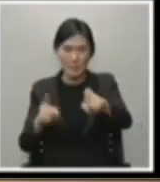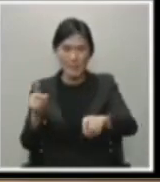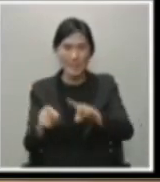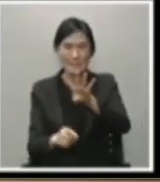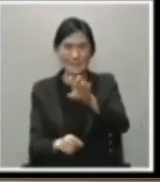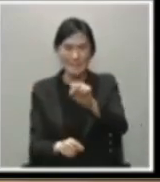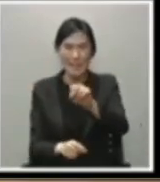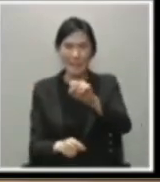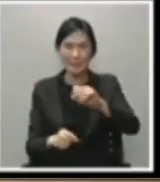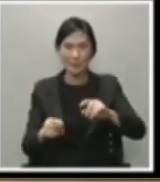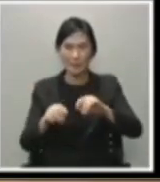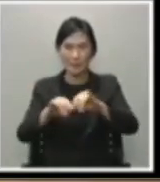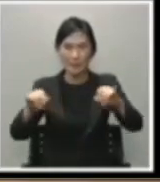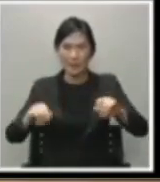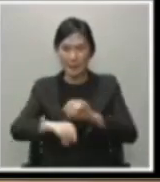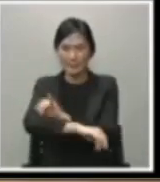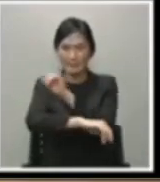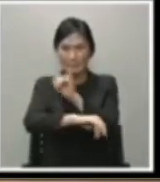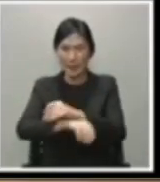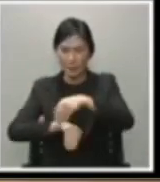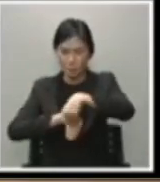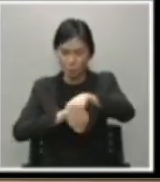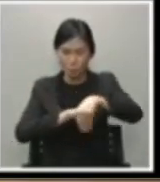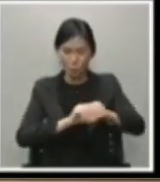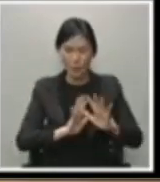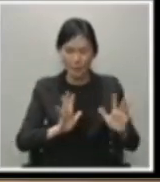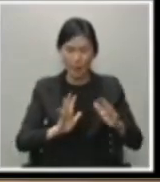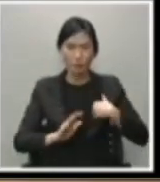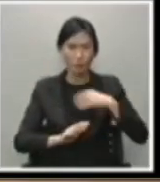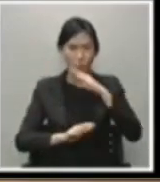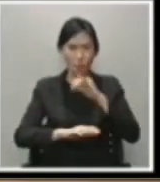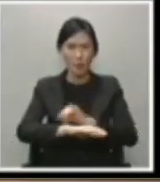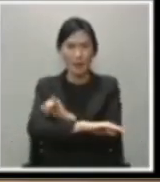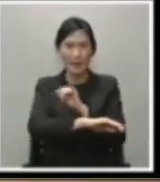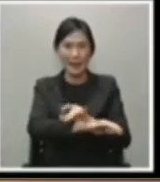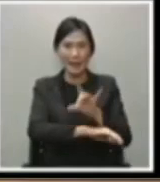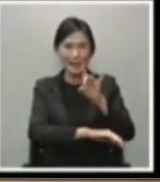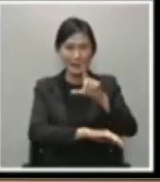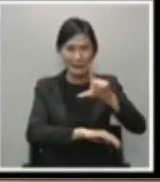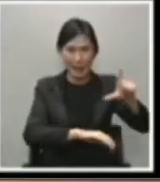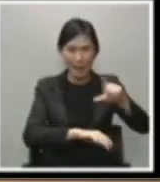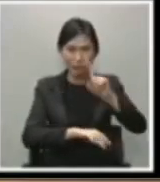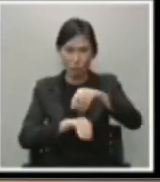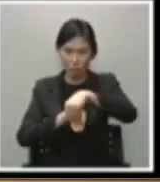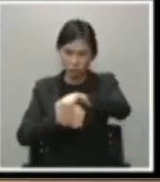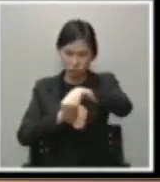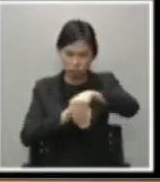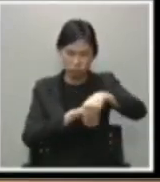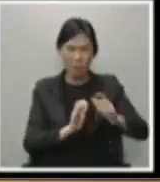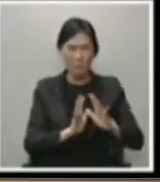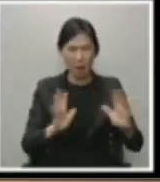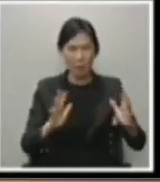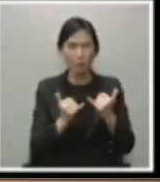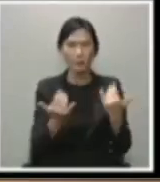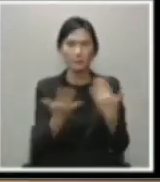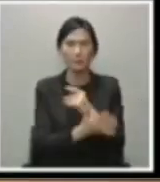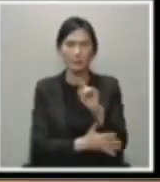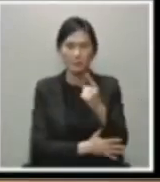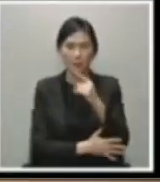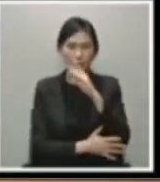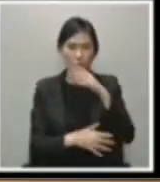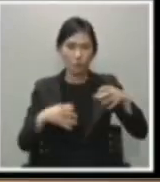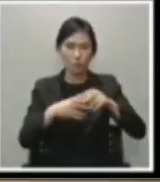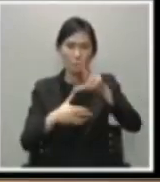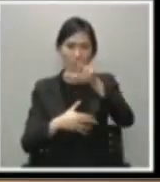ไร่ปลูกยาง76ล้านต้นถ้า1ล้านไร่ต้องปลูกยางใหม่อีก76ล้านต้นวันนี้เปลี่ยนใหม่ครับถ้าพรรคเพื่อไทยเป็นรัฐบาล